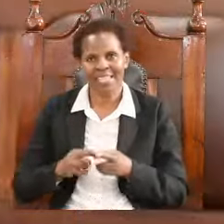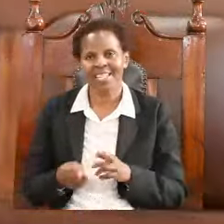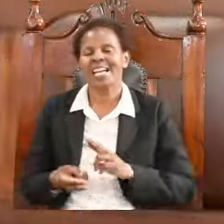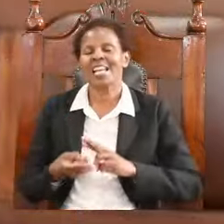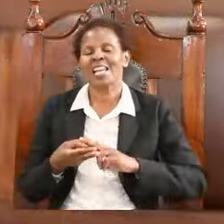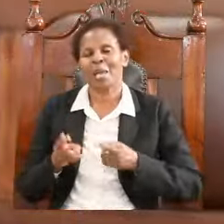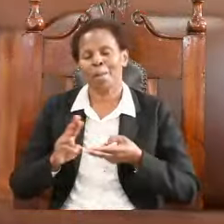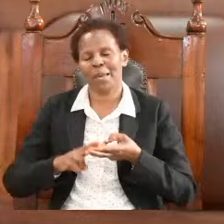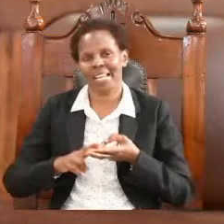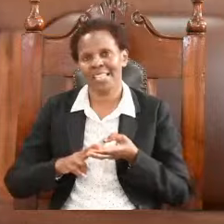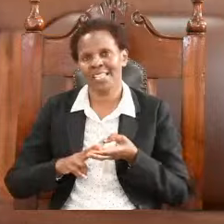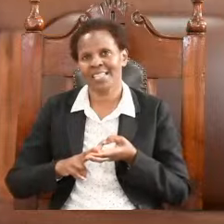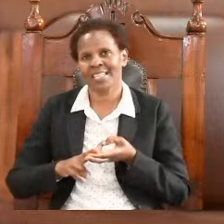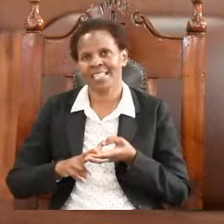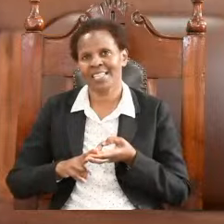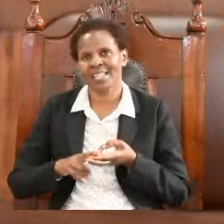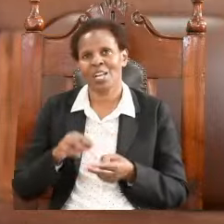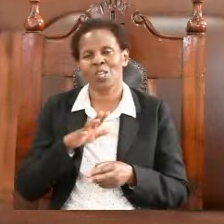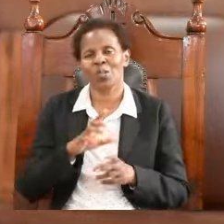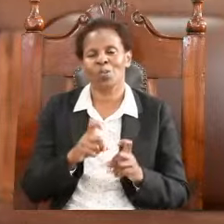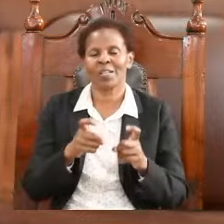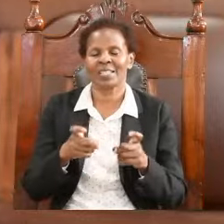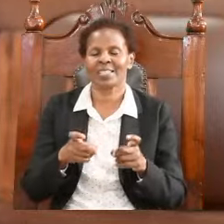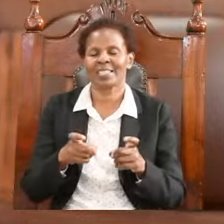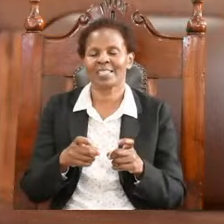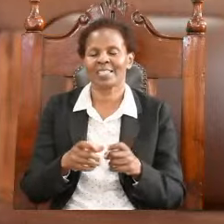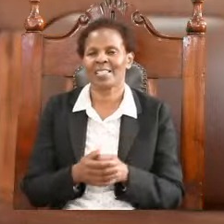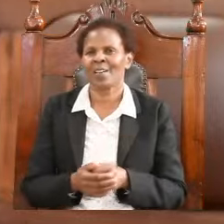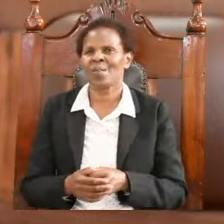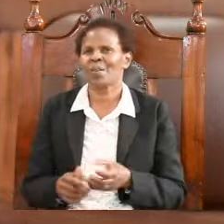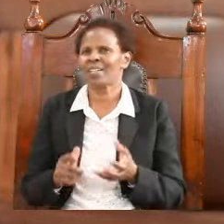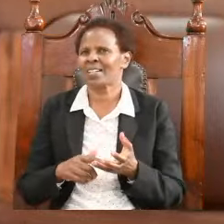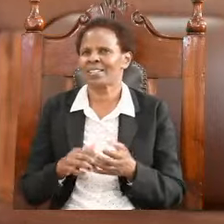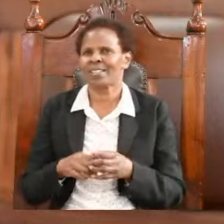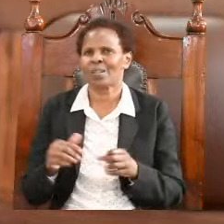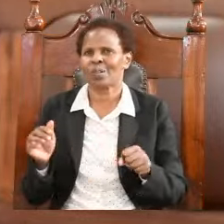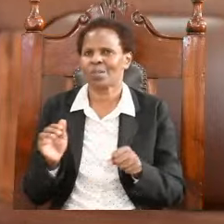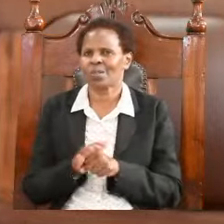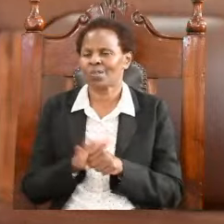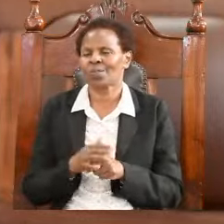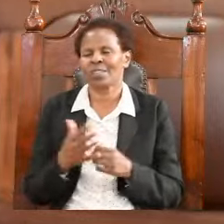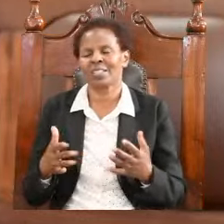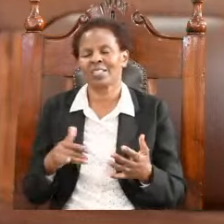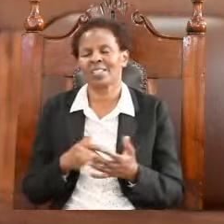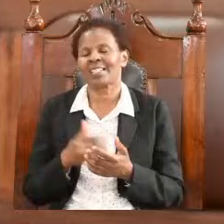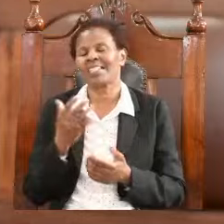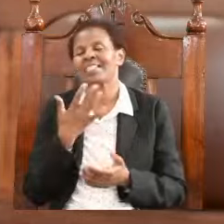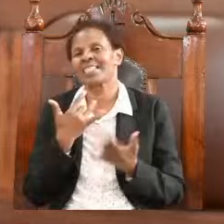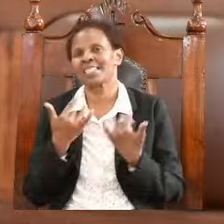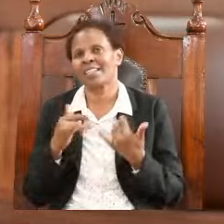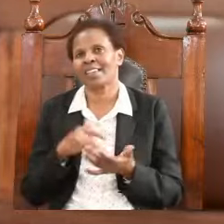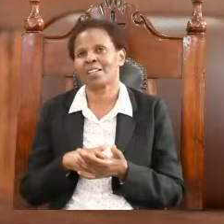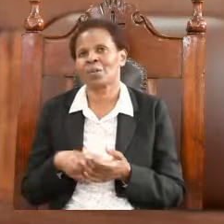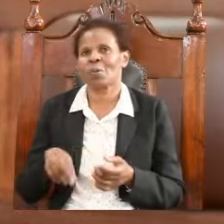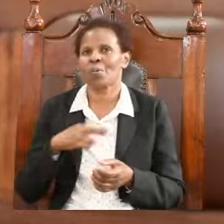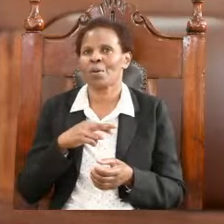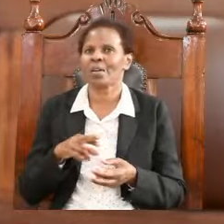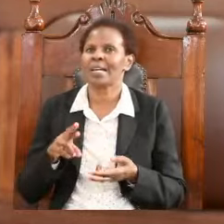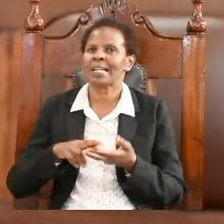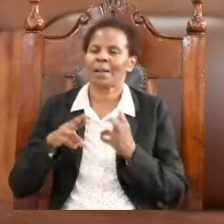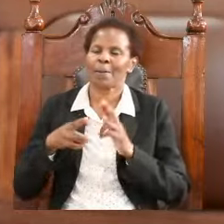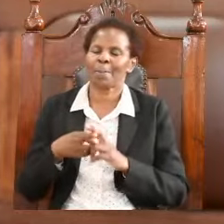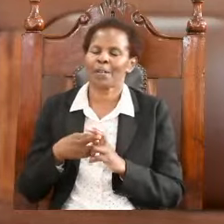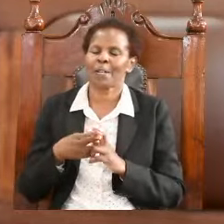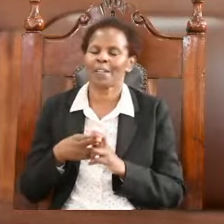turerwo twike atia twirire mehia maitu no tutare maundu maingi muno maria mwathani arenda twirire angikorwo ni tugukorwo turi andu twi na